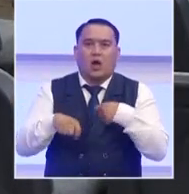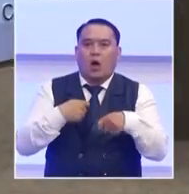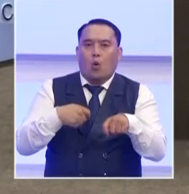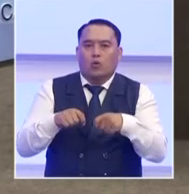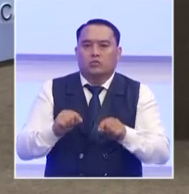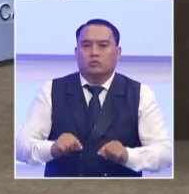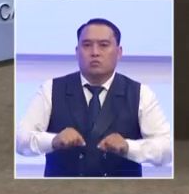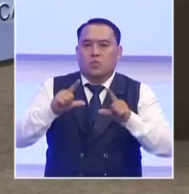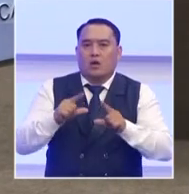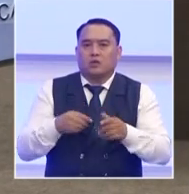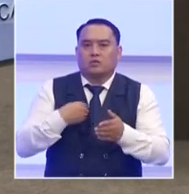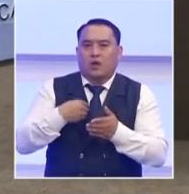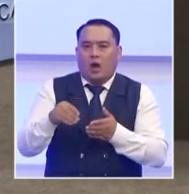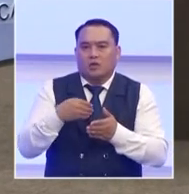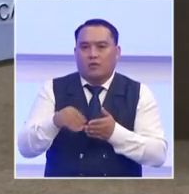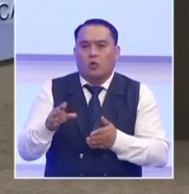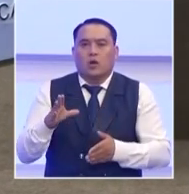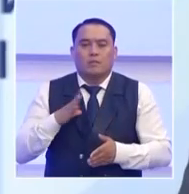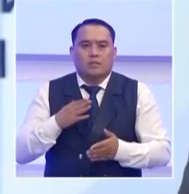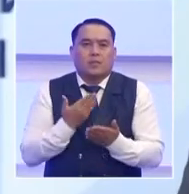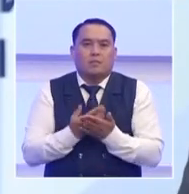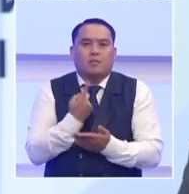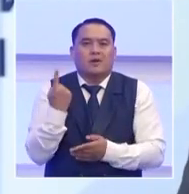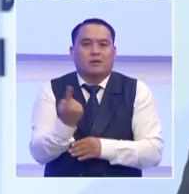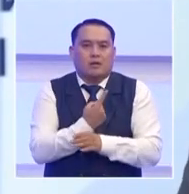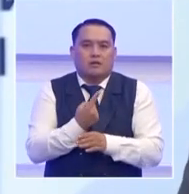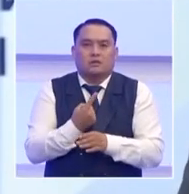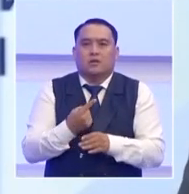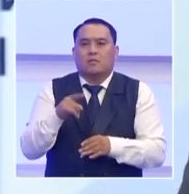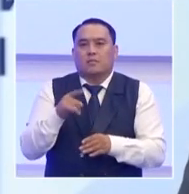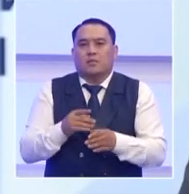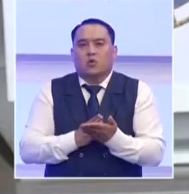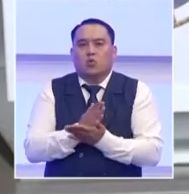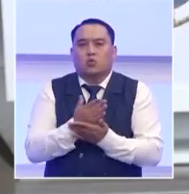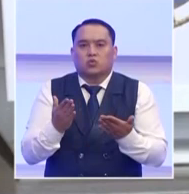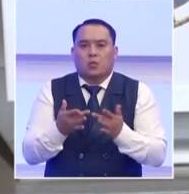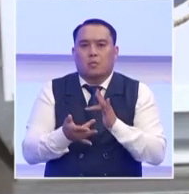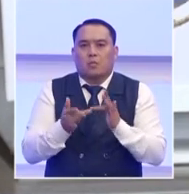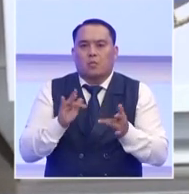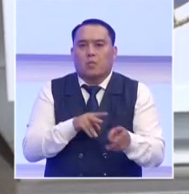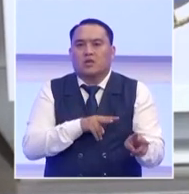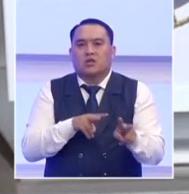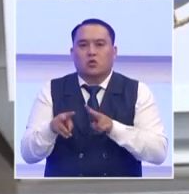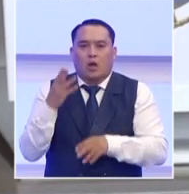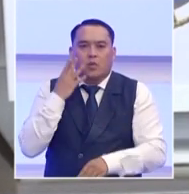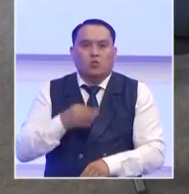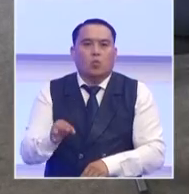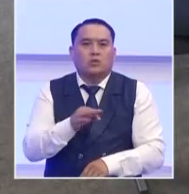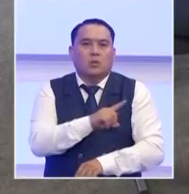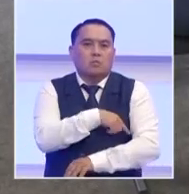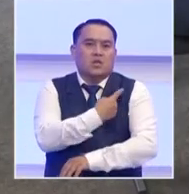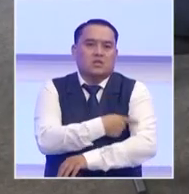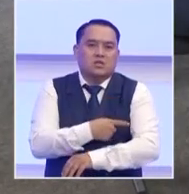тауарды жоғарғы бағамен сатып алып отырған. Мысалы, бірыңғай сатып алу терезесі порталына жүргізген мониторинг нәтижесінде Алматы